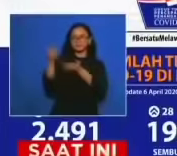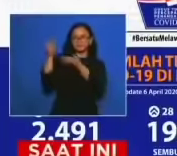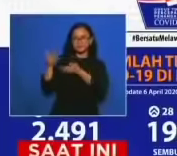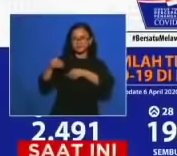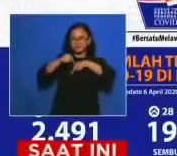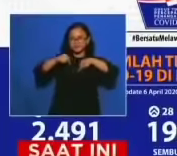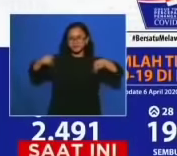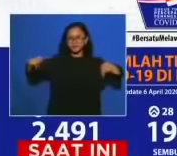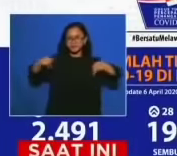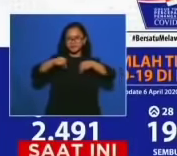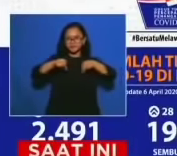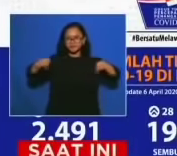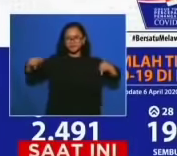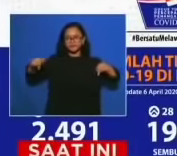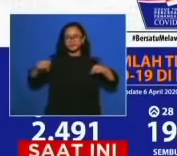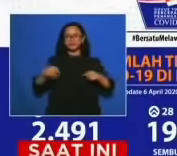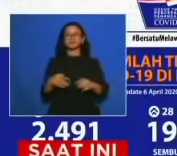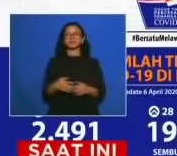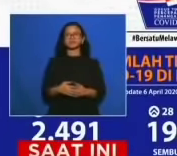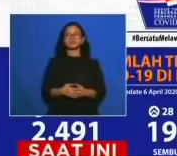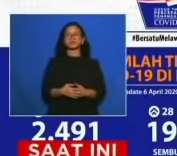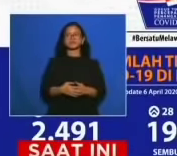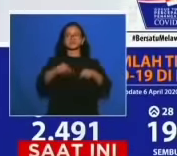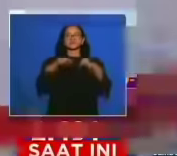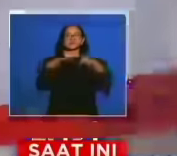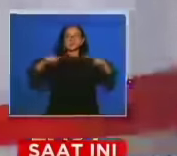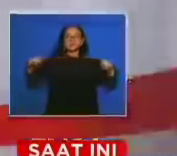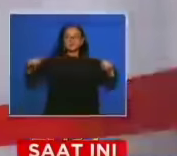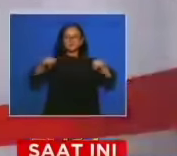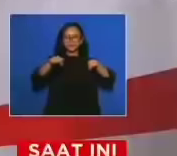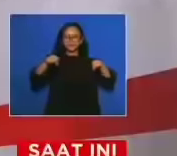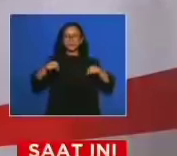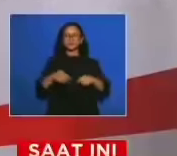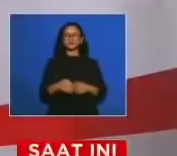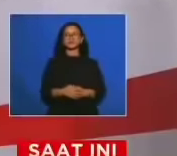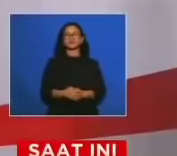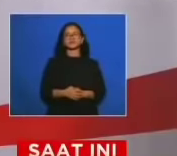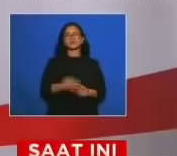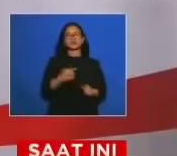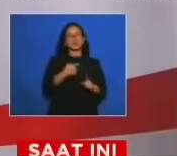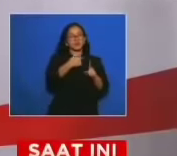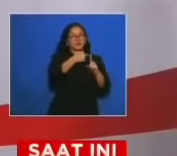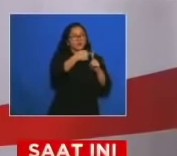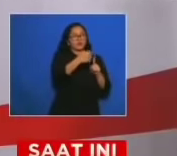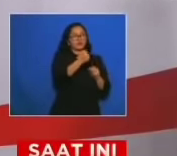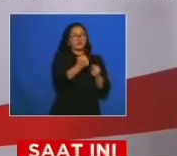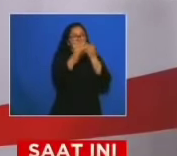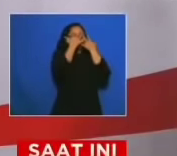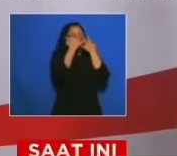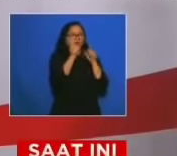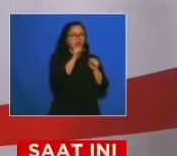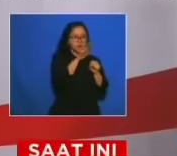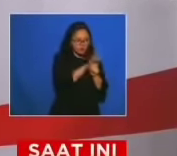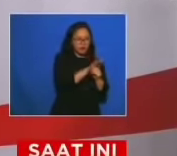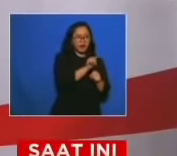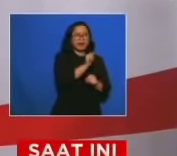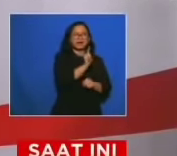Kita dapatkan penambahan kasus baru konfirmasi positif